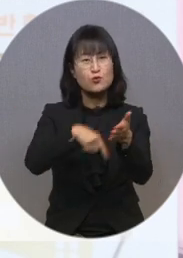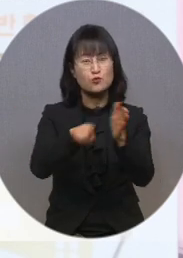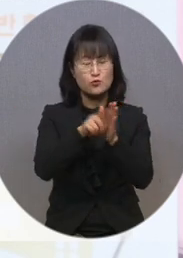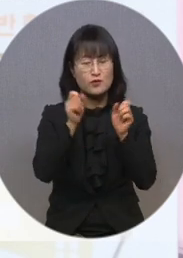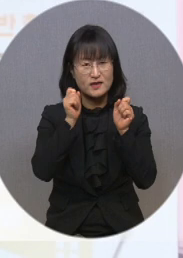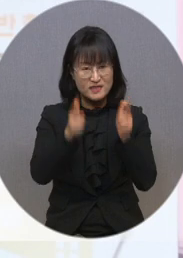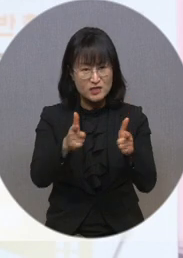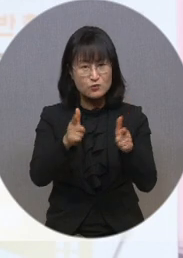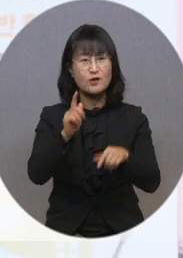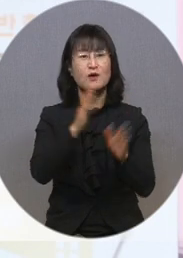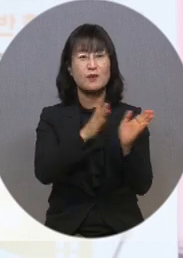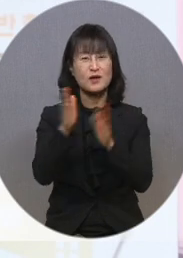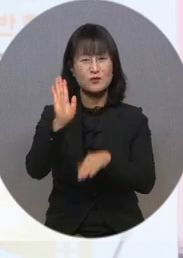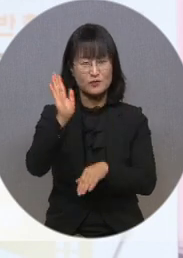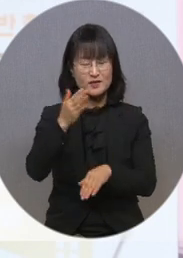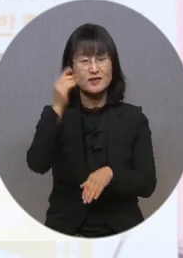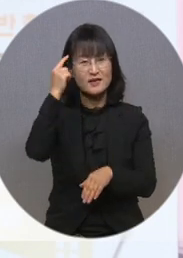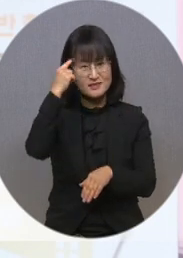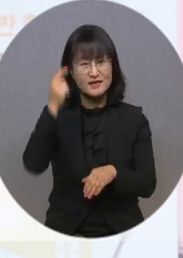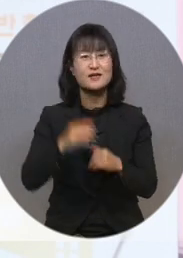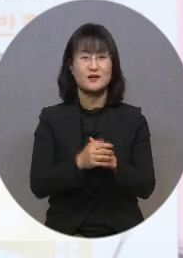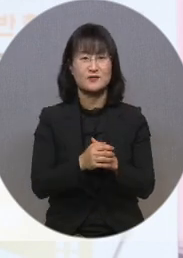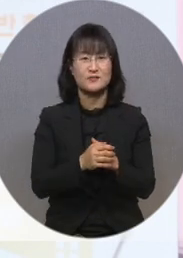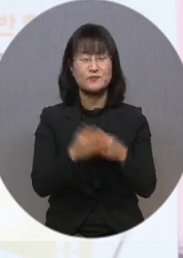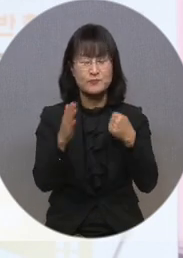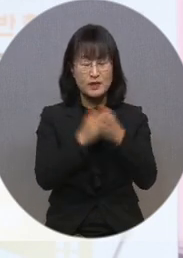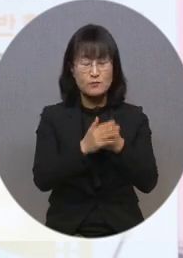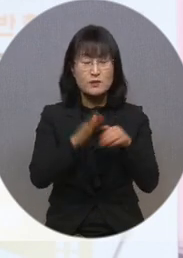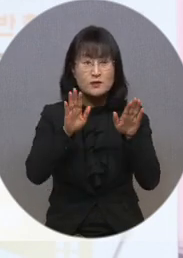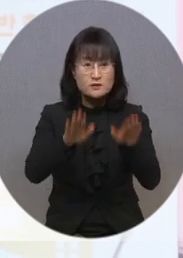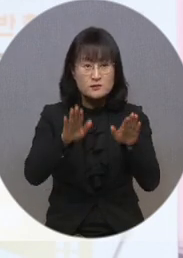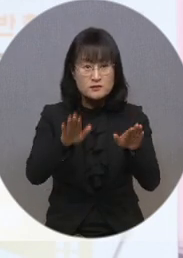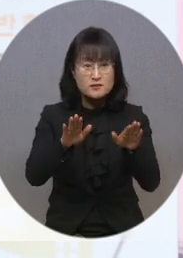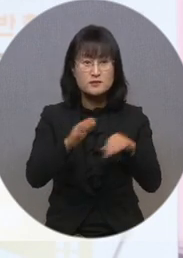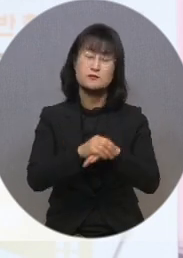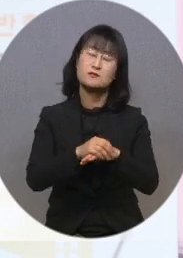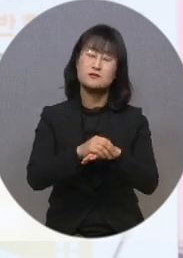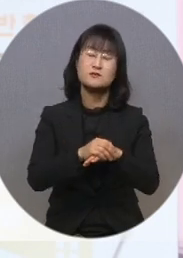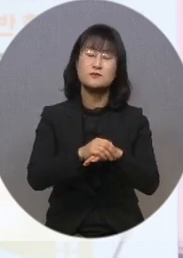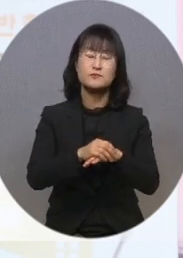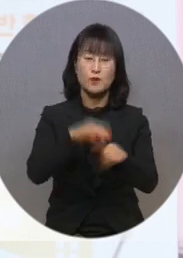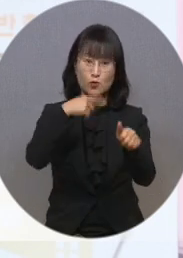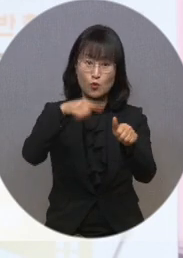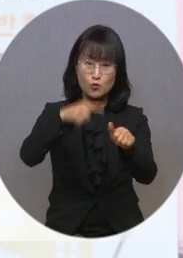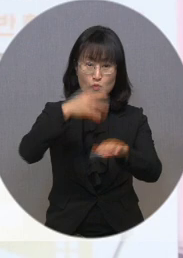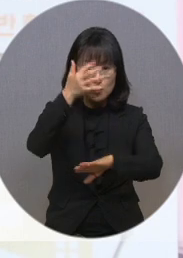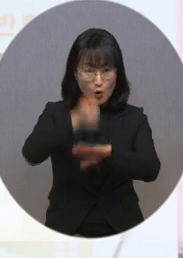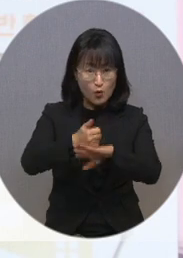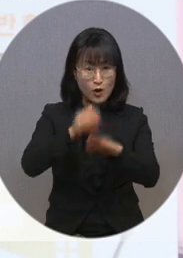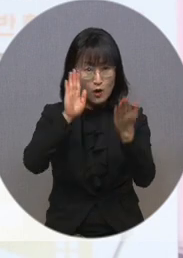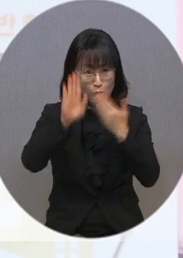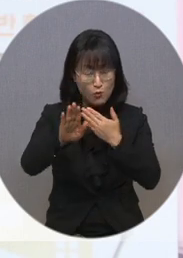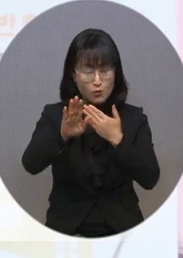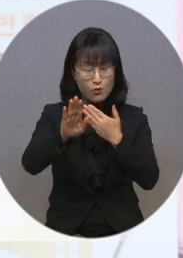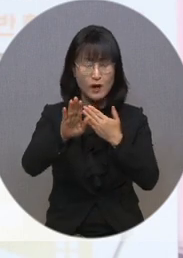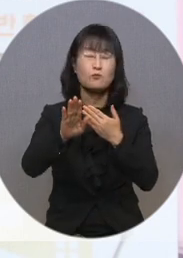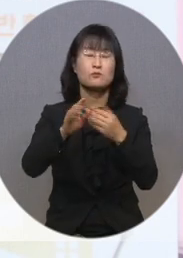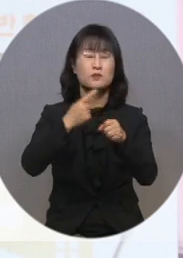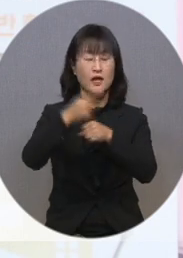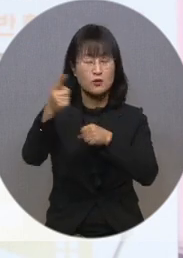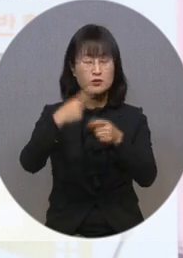기회가 마련이 됐다고 생각을 하고 있습니다. 그래서 올해 시범학교 운영 결과를 바탕으로 해서 내년에는 그 범위를 좀